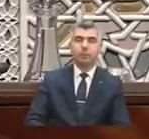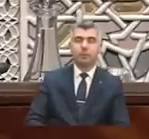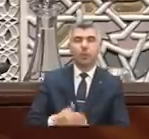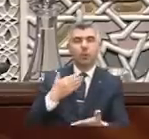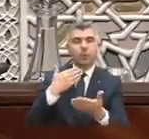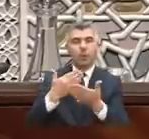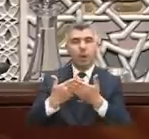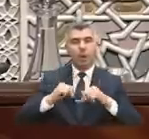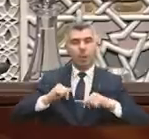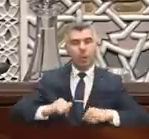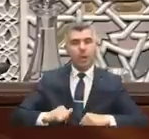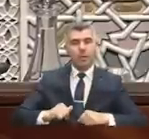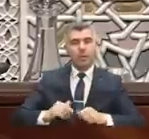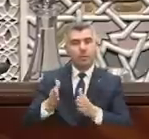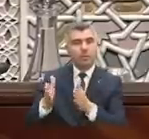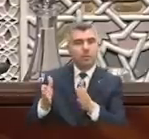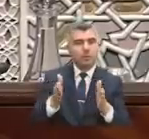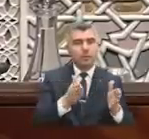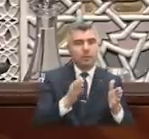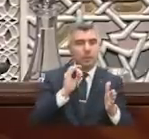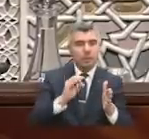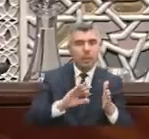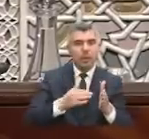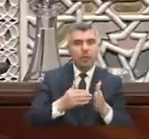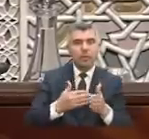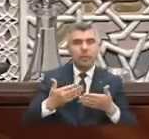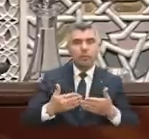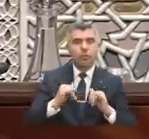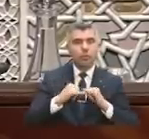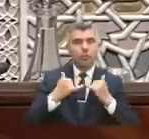شكرا وشكرا لكم سيد الوزير على حسن مساهمتكم في هذه الجلسه